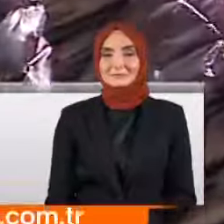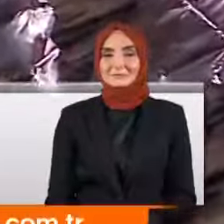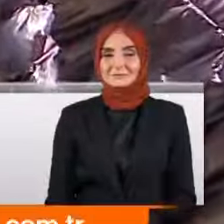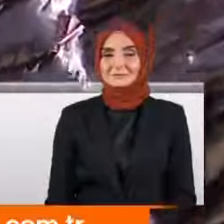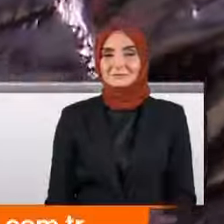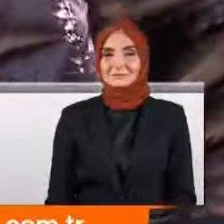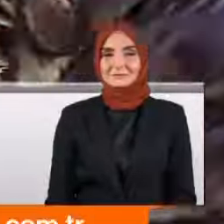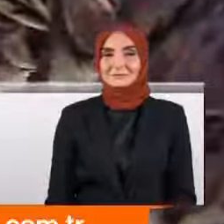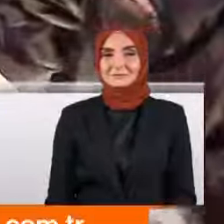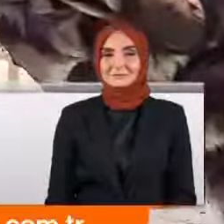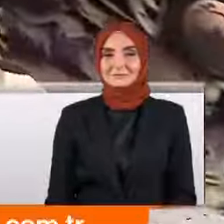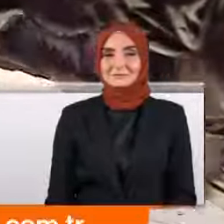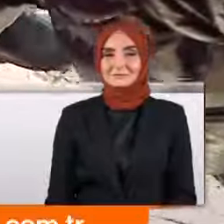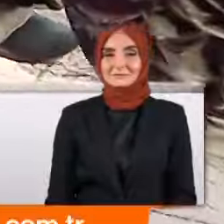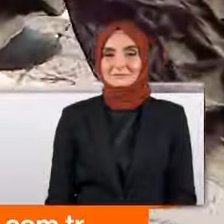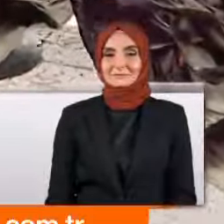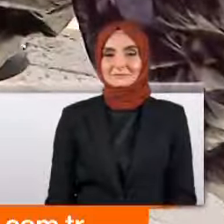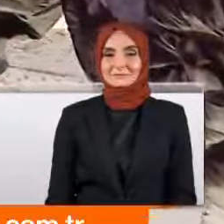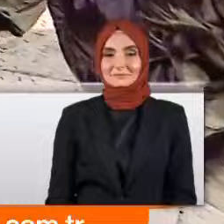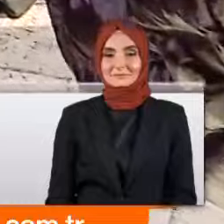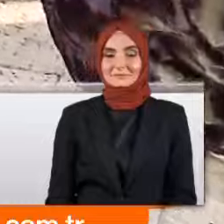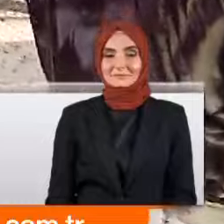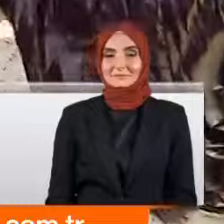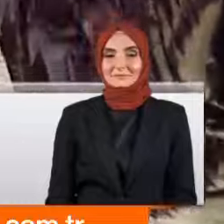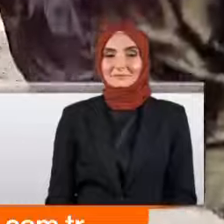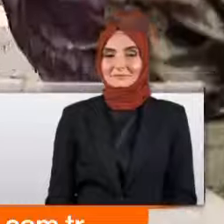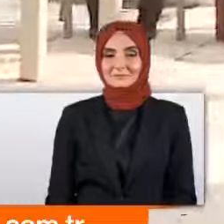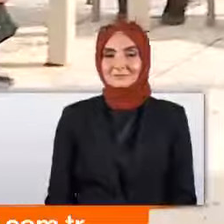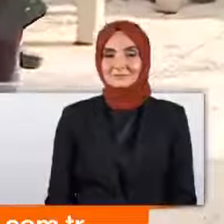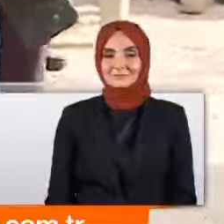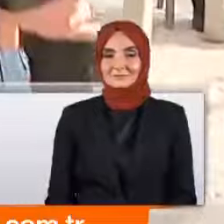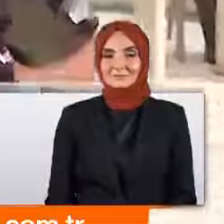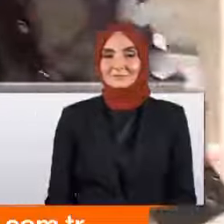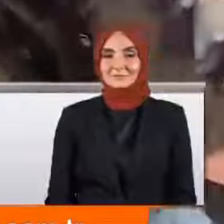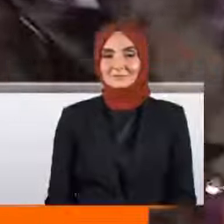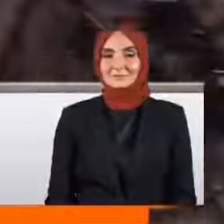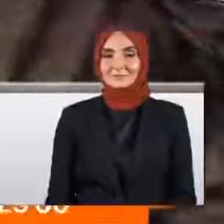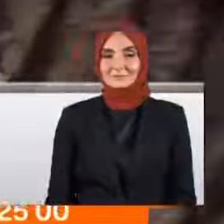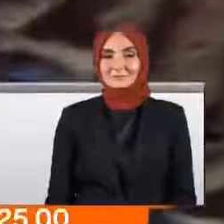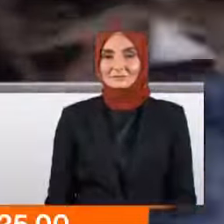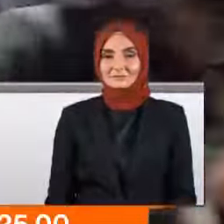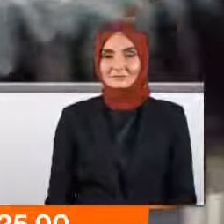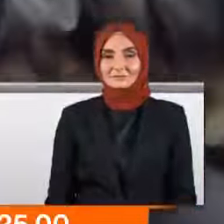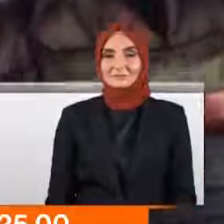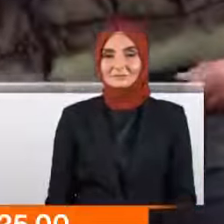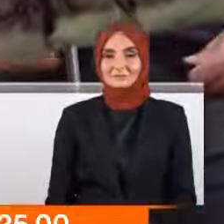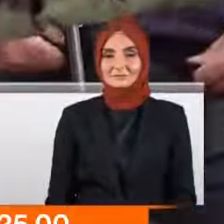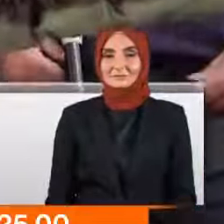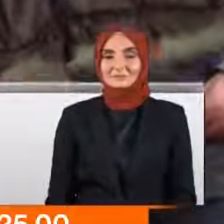Erik dalı gevrektir. Elin kızı sevmeye gelmez. Erik dalı gevrektir. Erik